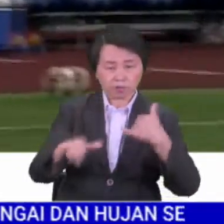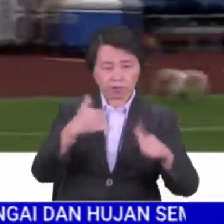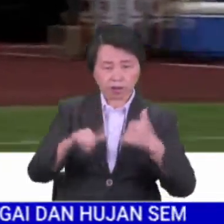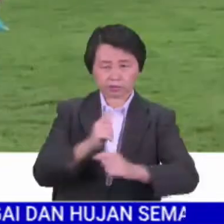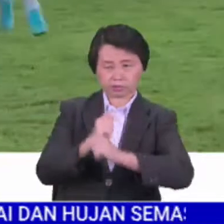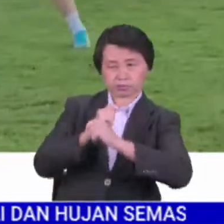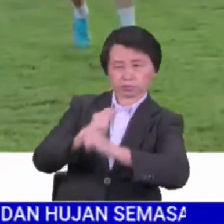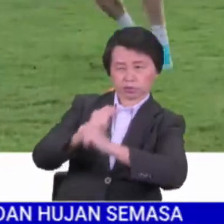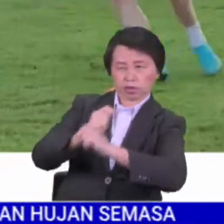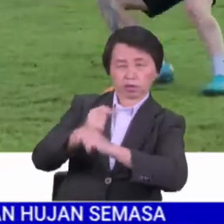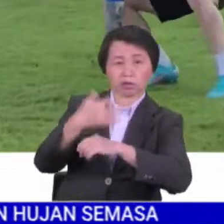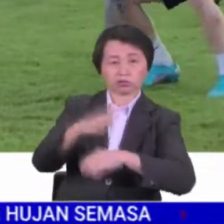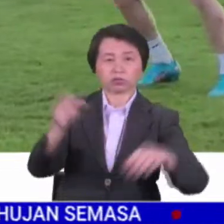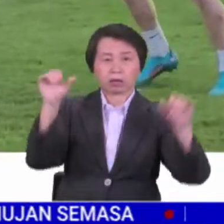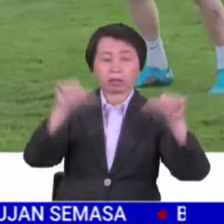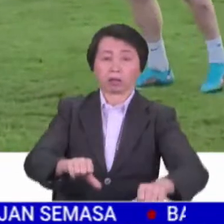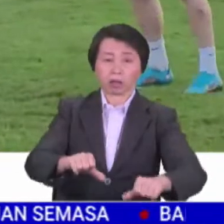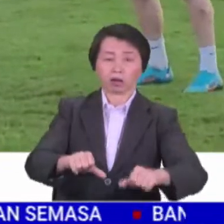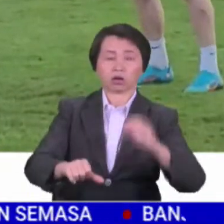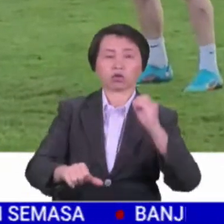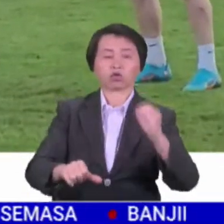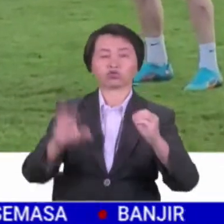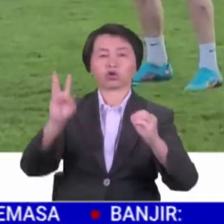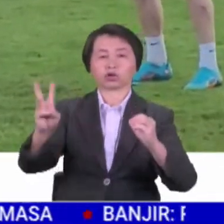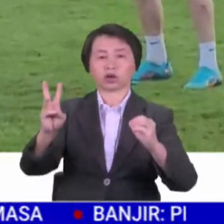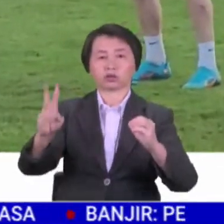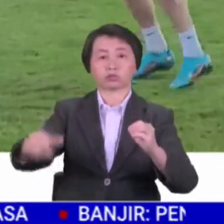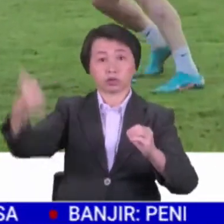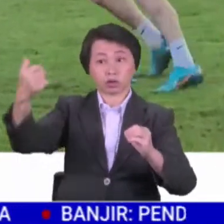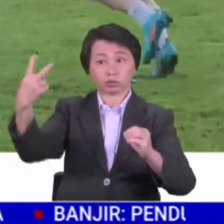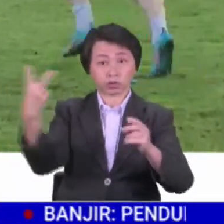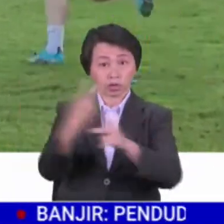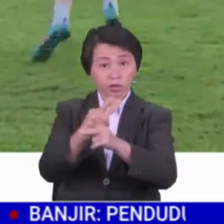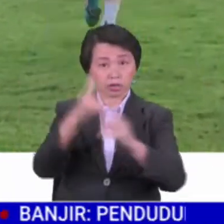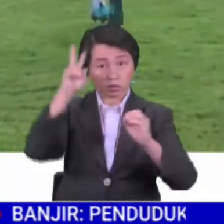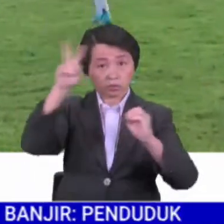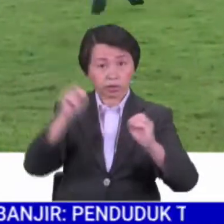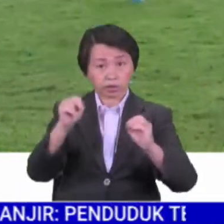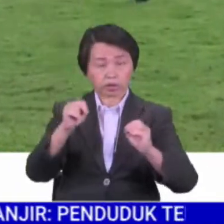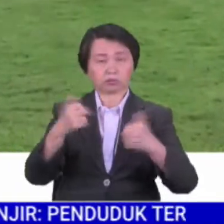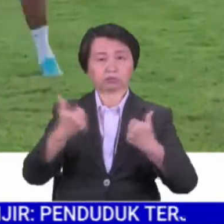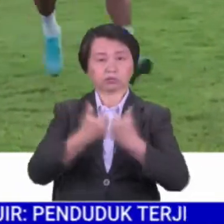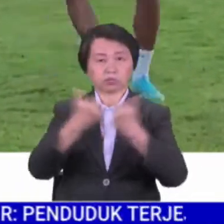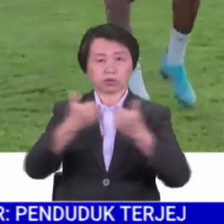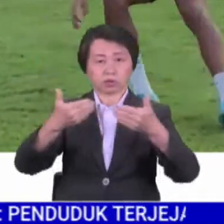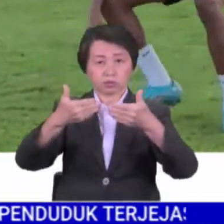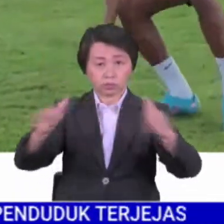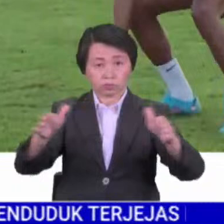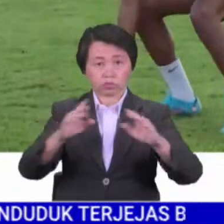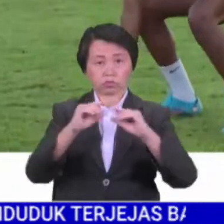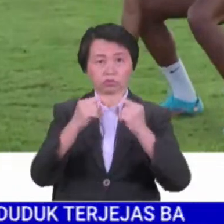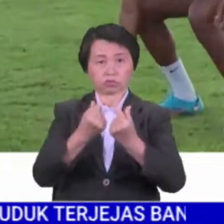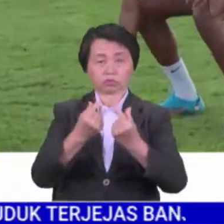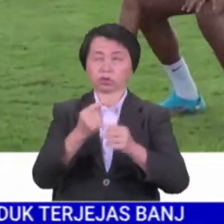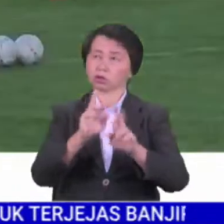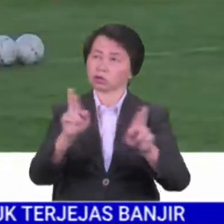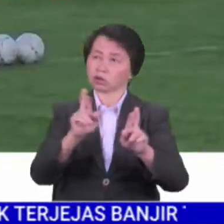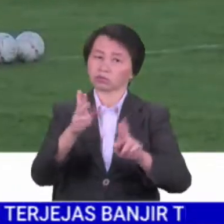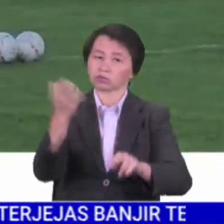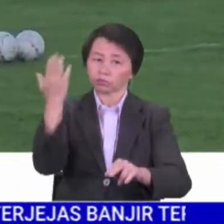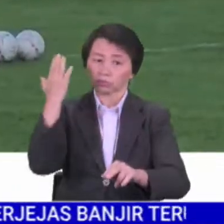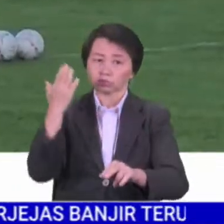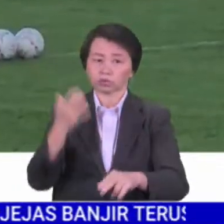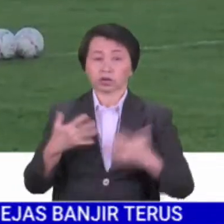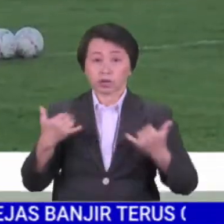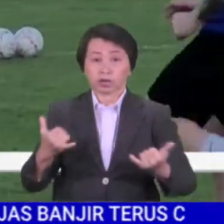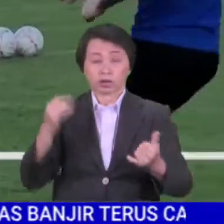secara bertahan selepas kalah teruk 0-6 kepada juara dua kali Vietnam dalam perlawanan pembukaan kumpulan itu Rabu lepas.